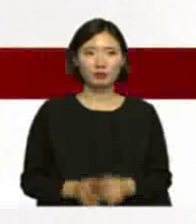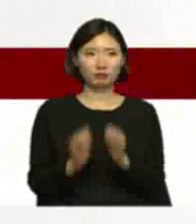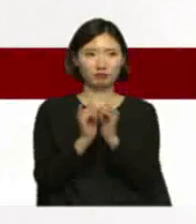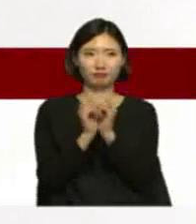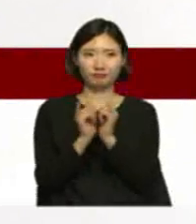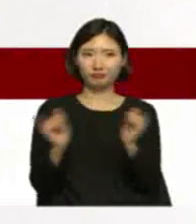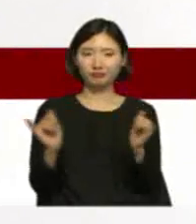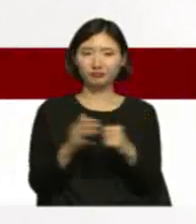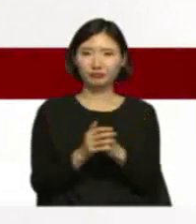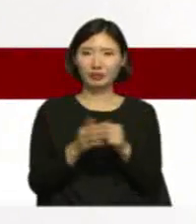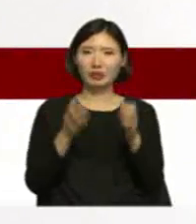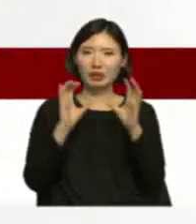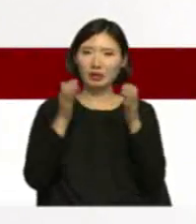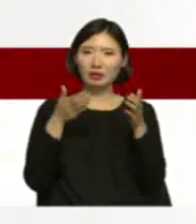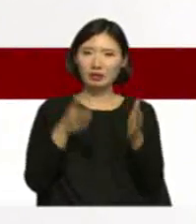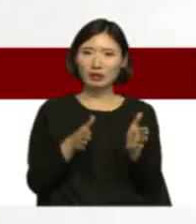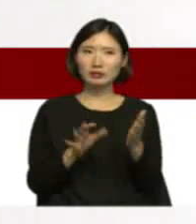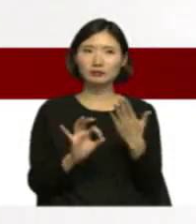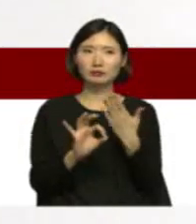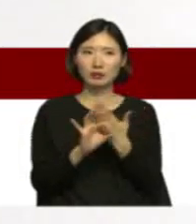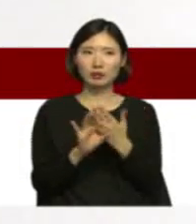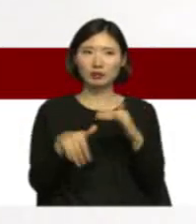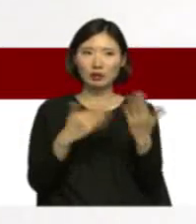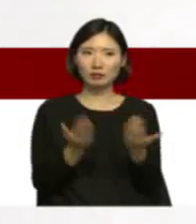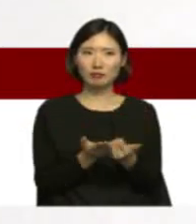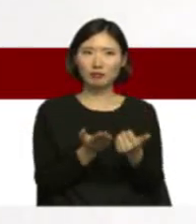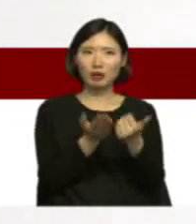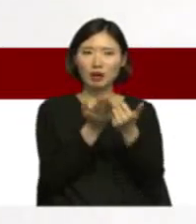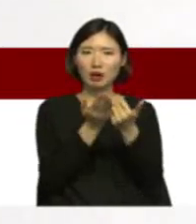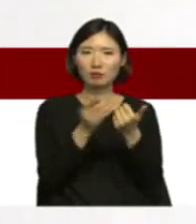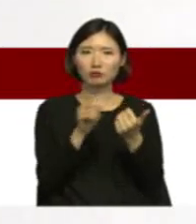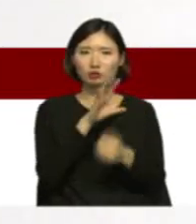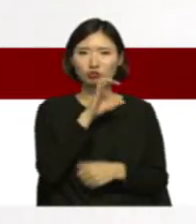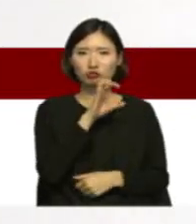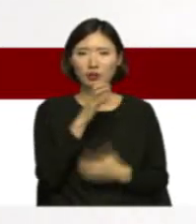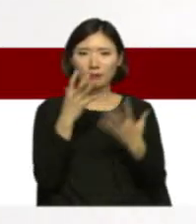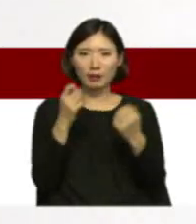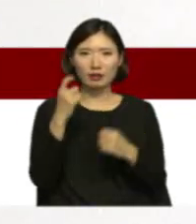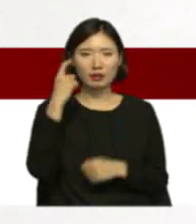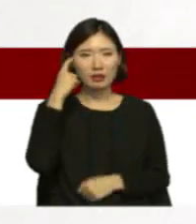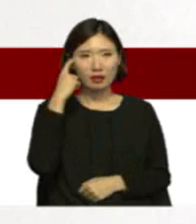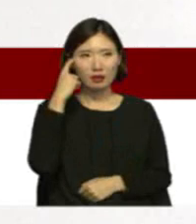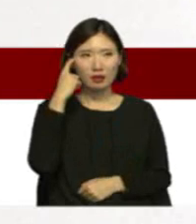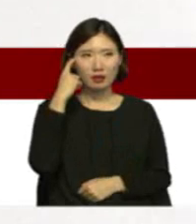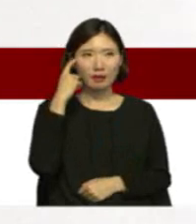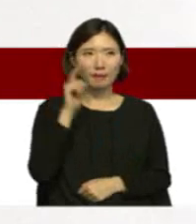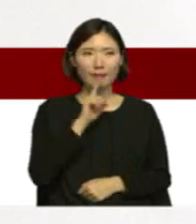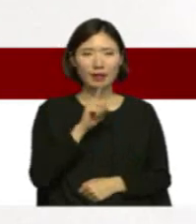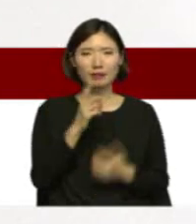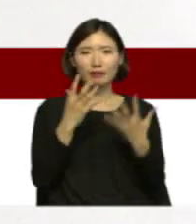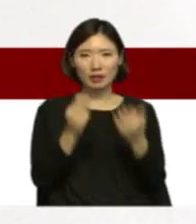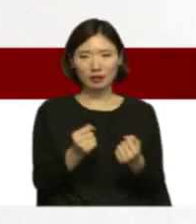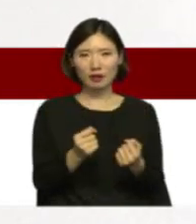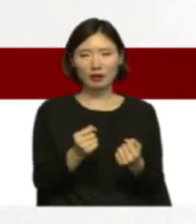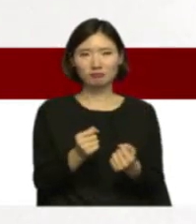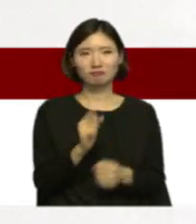사람들은 낳기만 하면 다 키워주는데 뭘 그렇게 불만이 많냐, 뭘 그렇게 말이 많냐라고